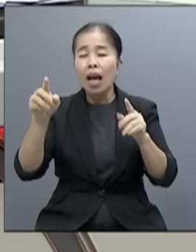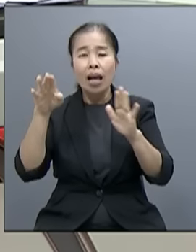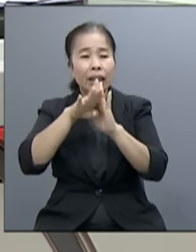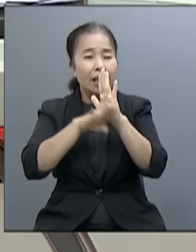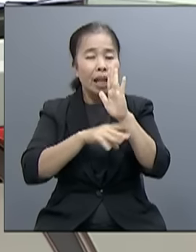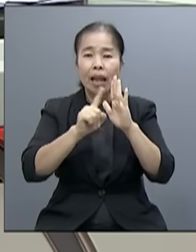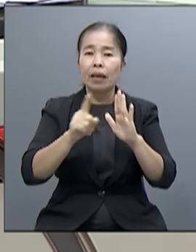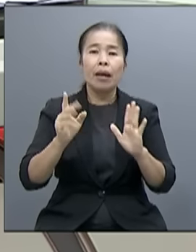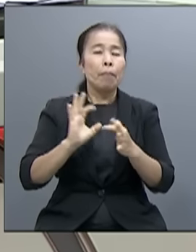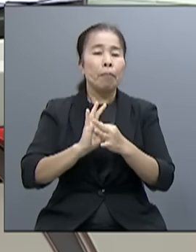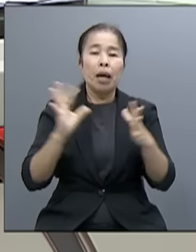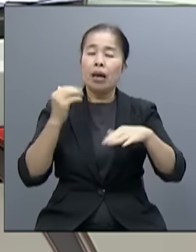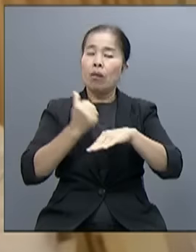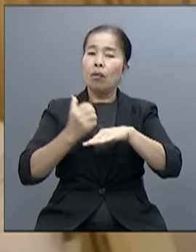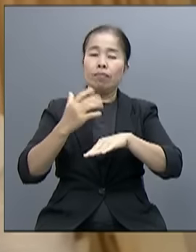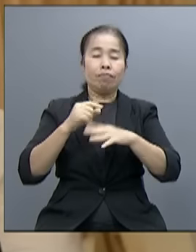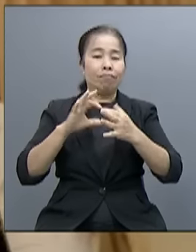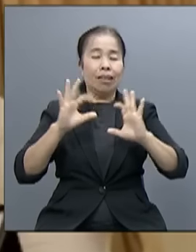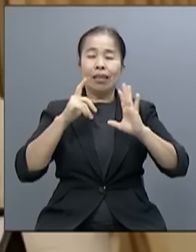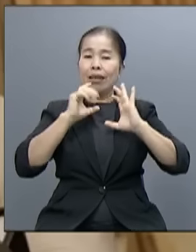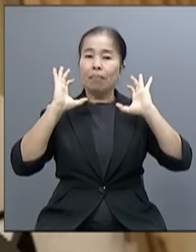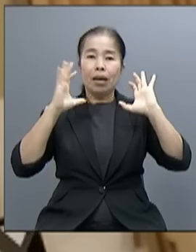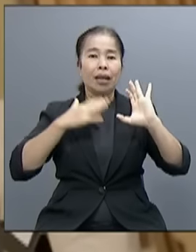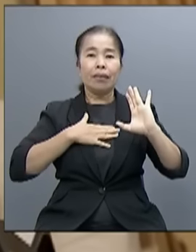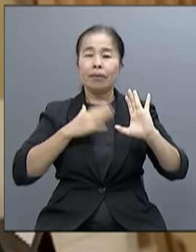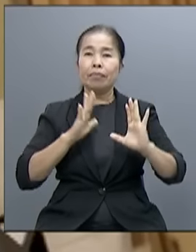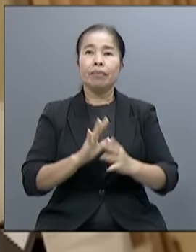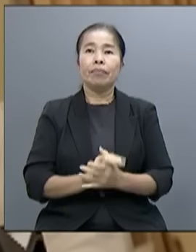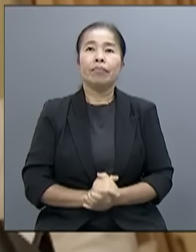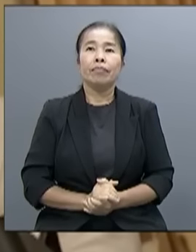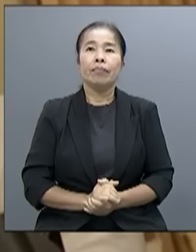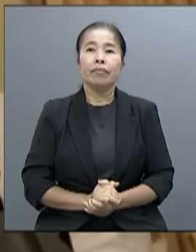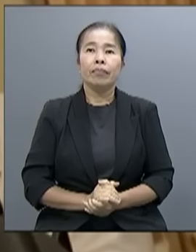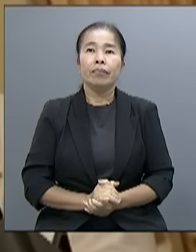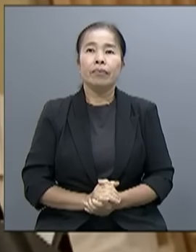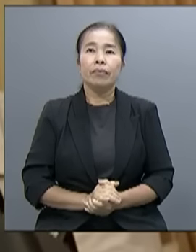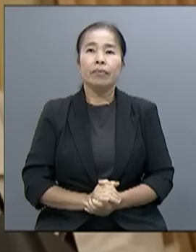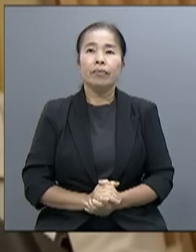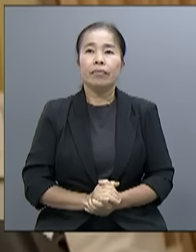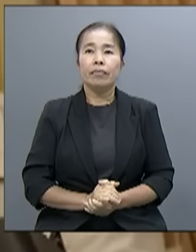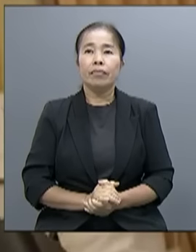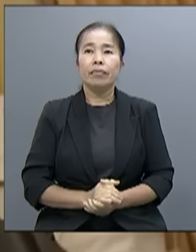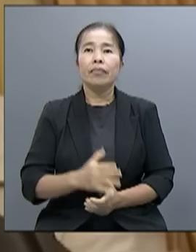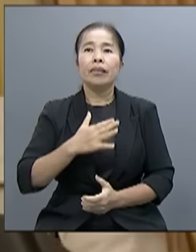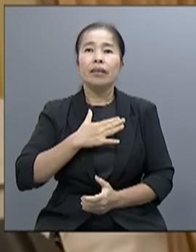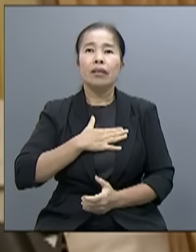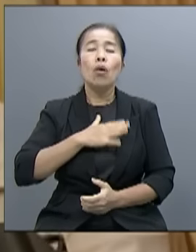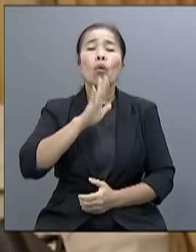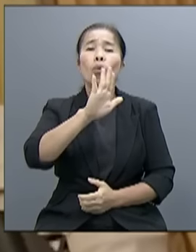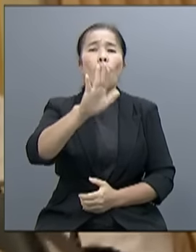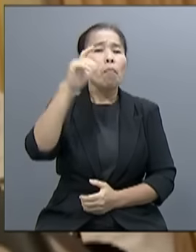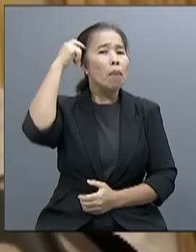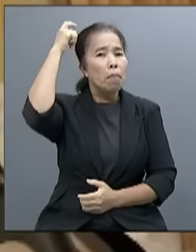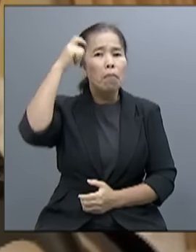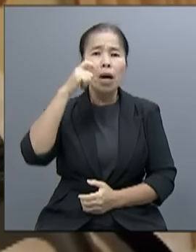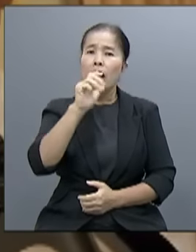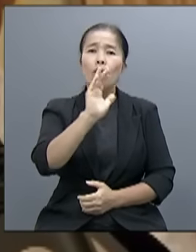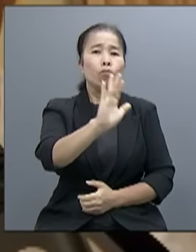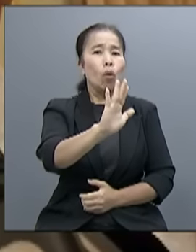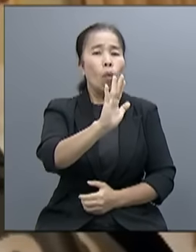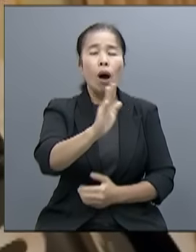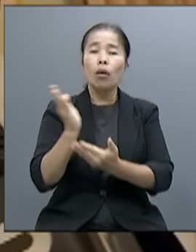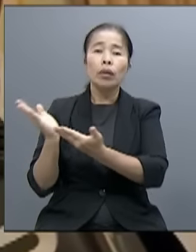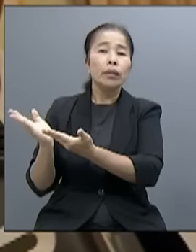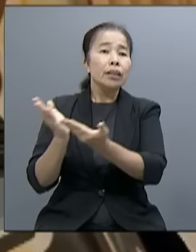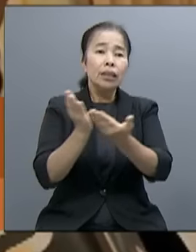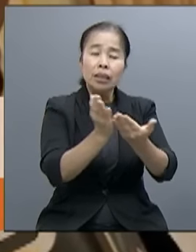ข้องกับรัฐบาลค่ะ นั่นก็เป็นเรื่องที่ทางพม่าไม่ว่าจะเป็นภาครัฐบาลหรือชนกลุ่มน้